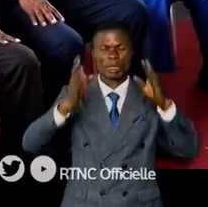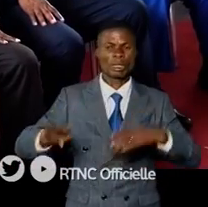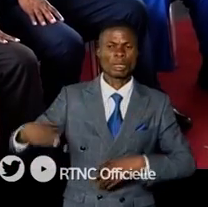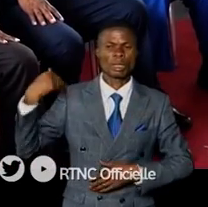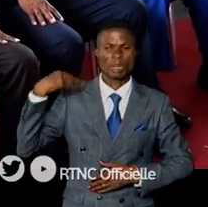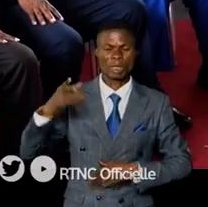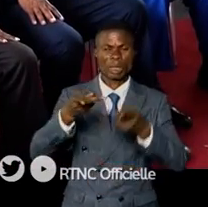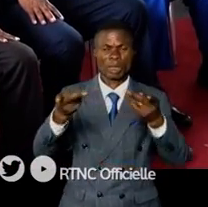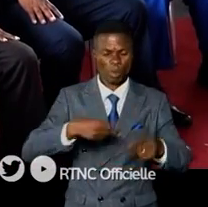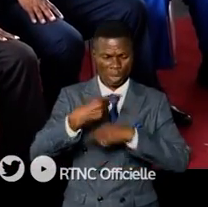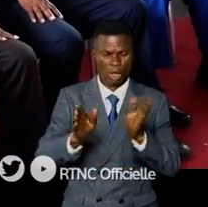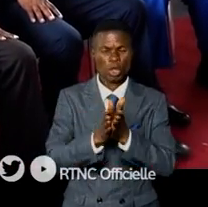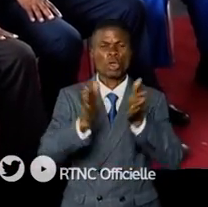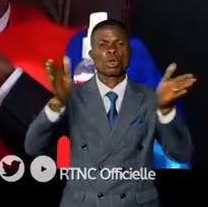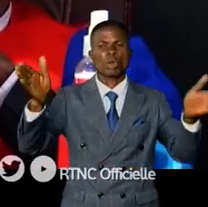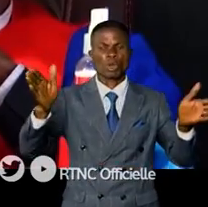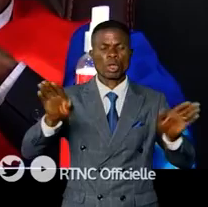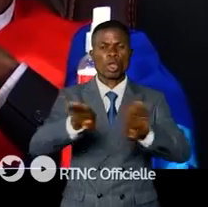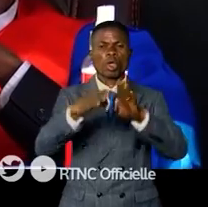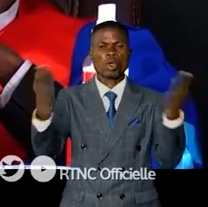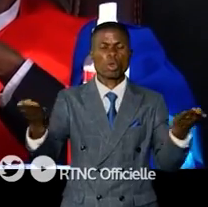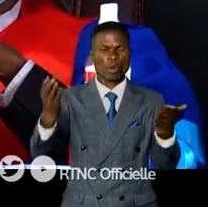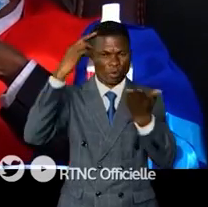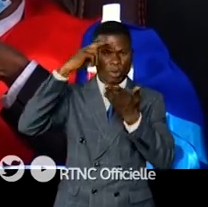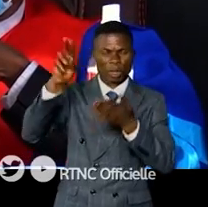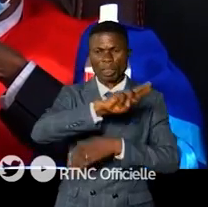de lieu pour le lancement officiel de la rentrée académique